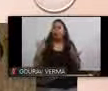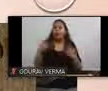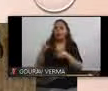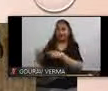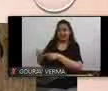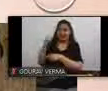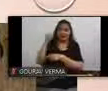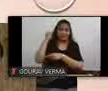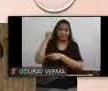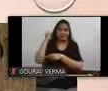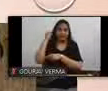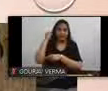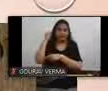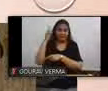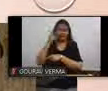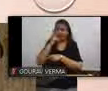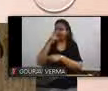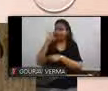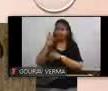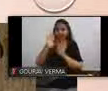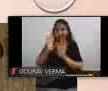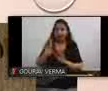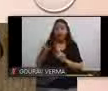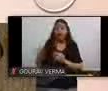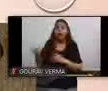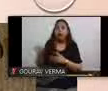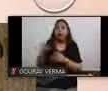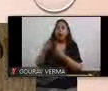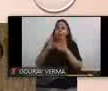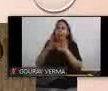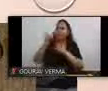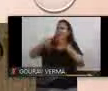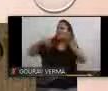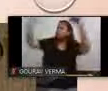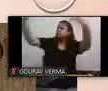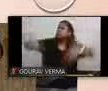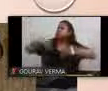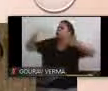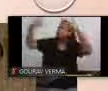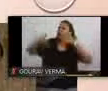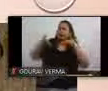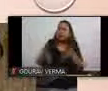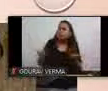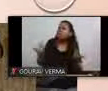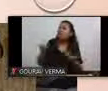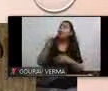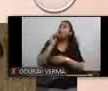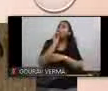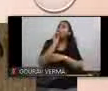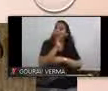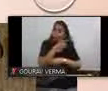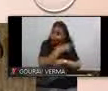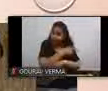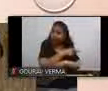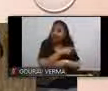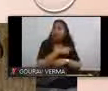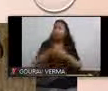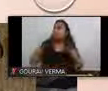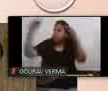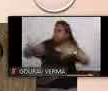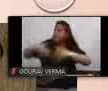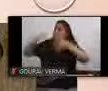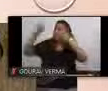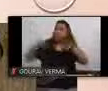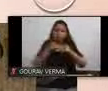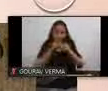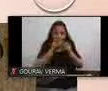puja. We can also be a part of that. All fruits, flowers, what are they? I don't know what are